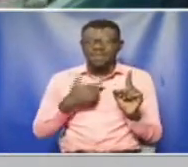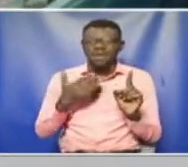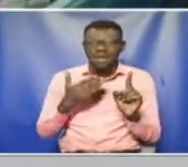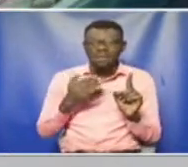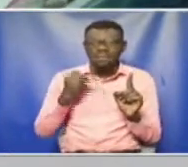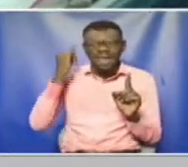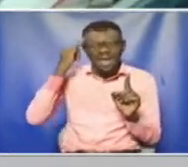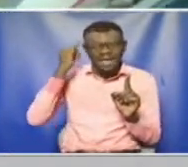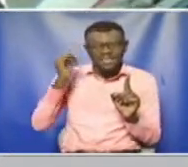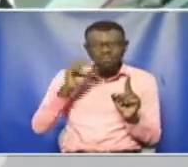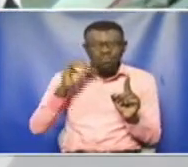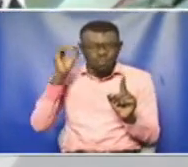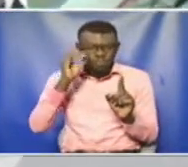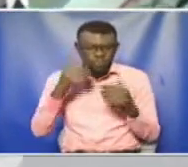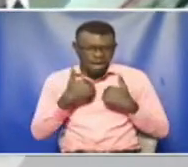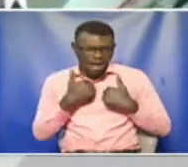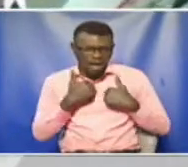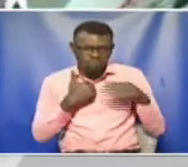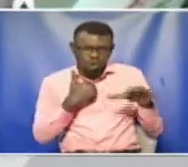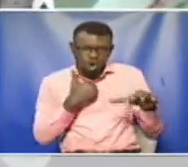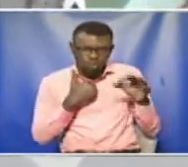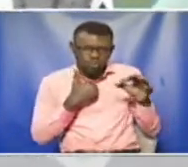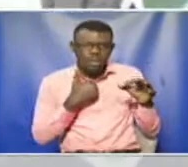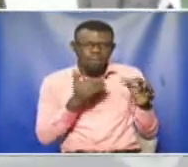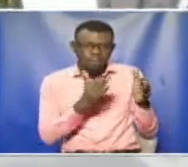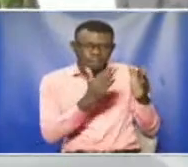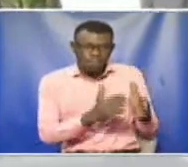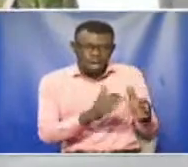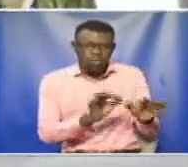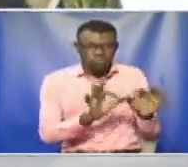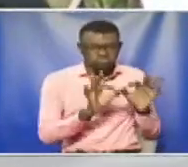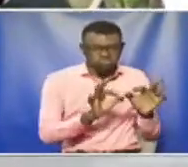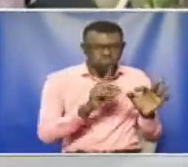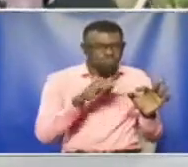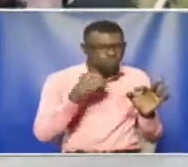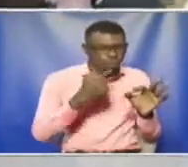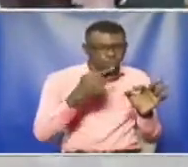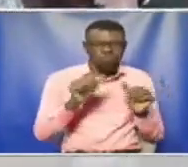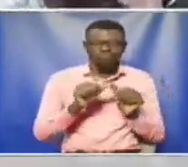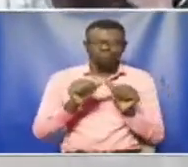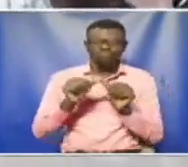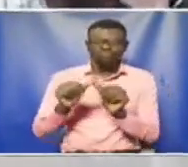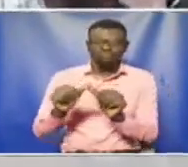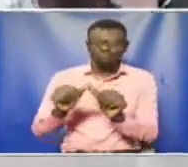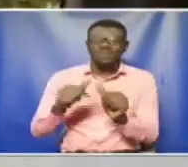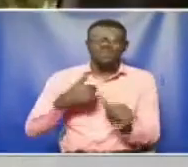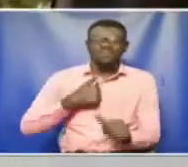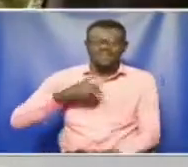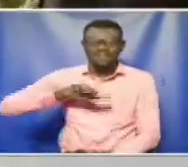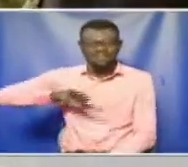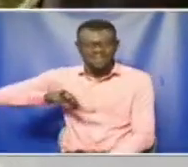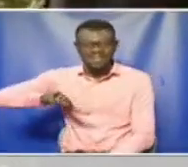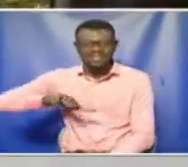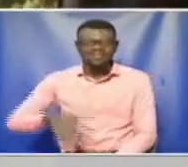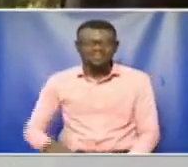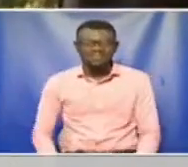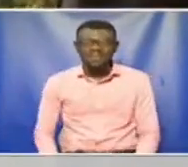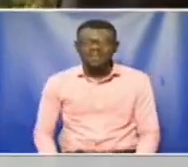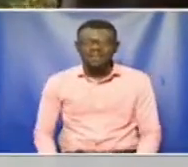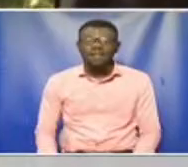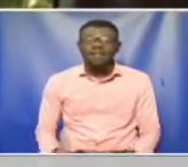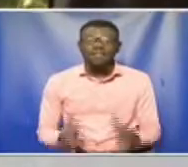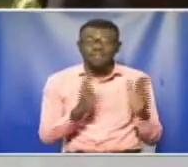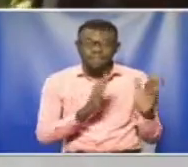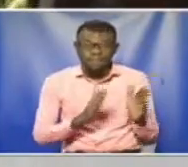naona fulani yako na uwezo wa kuendelea pahali ambapo mimi nimefikisha. Na wakati mkutano